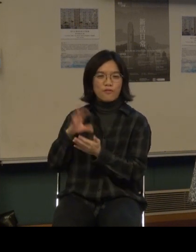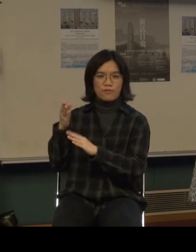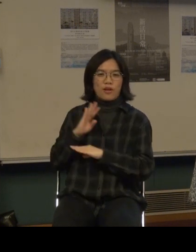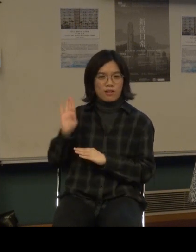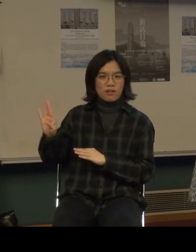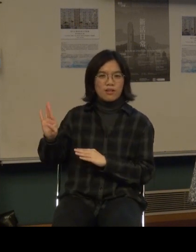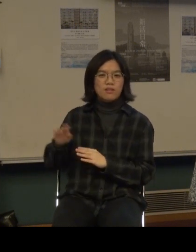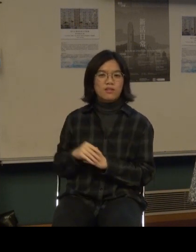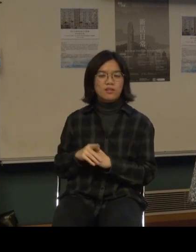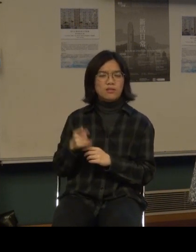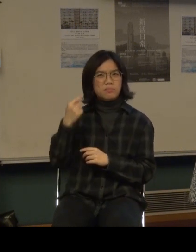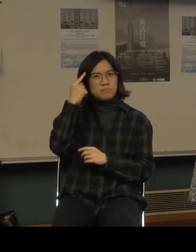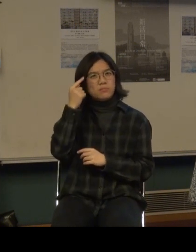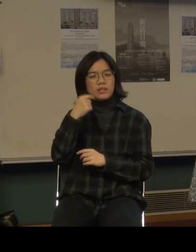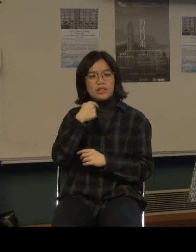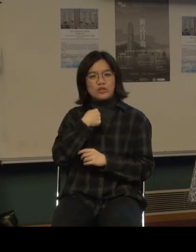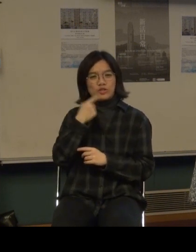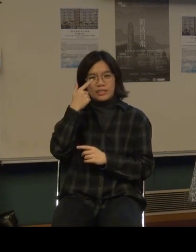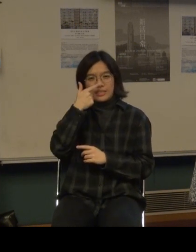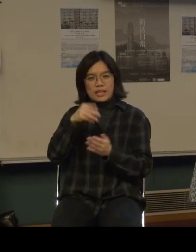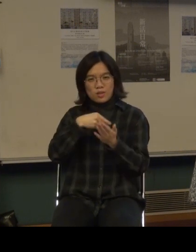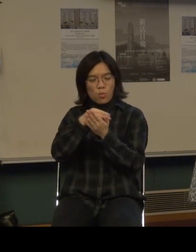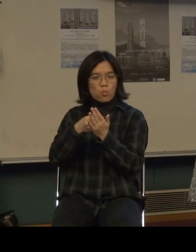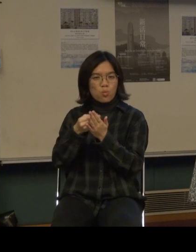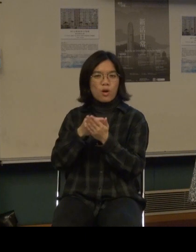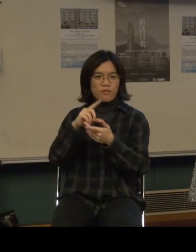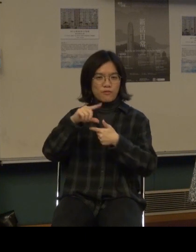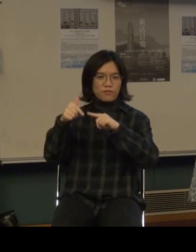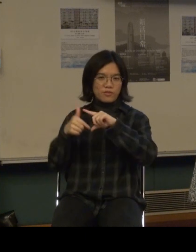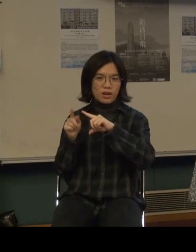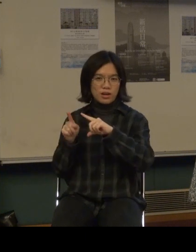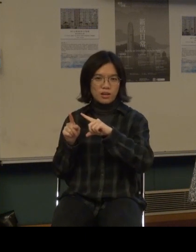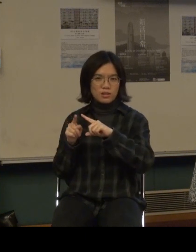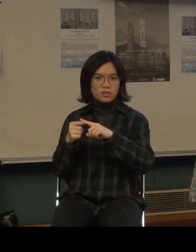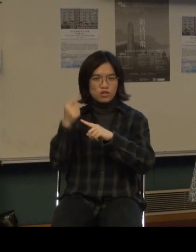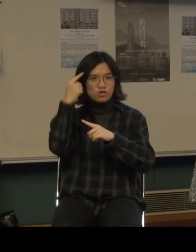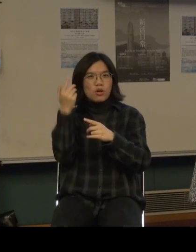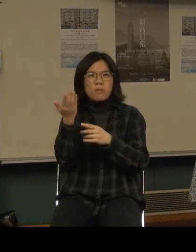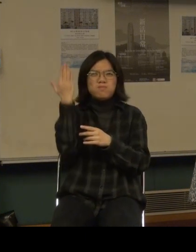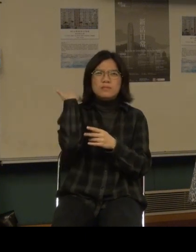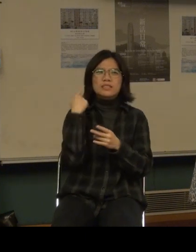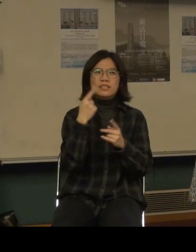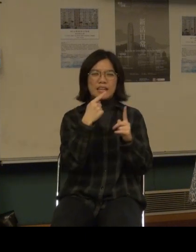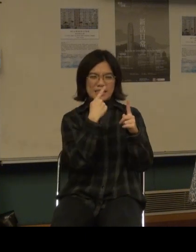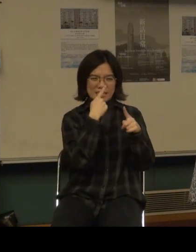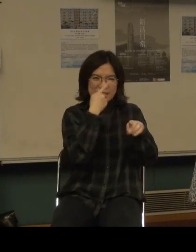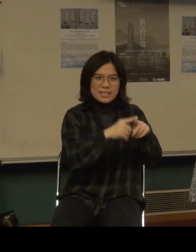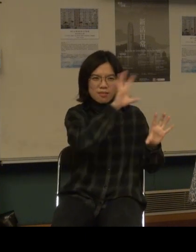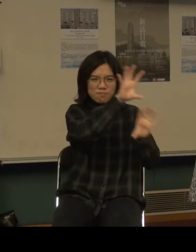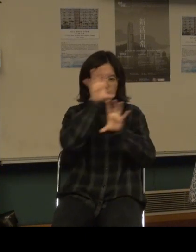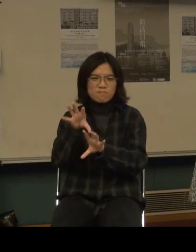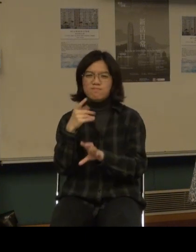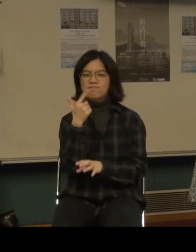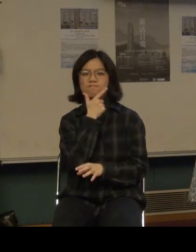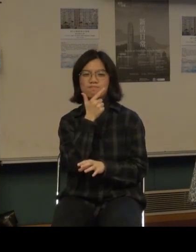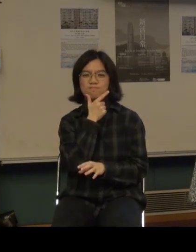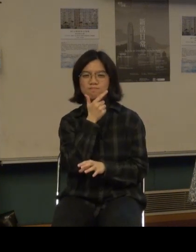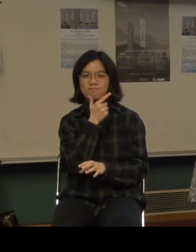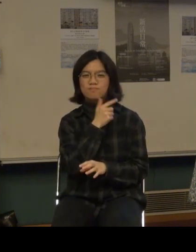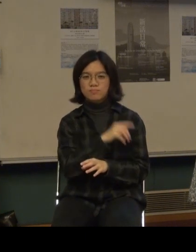會研究一些新的表現的方法，那種表現的方法不會再追求以前那種傳統的藝術的表現的形